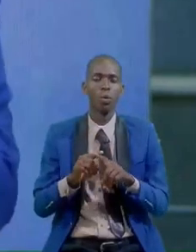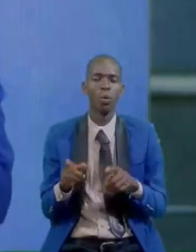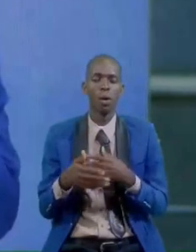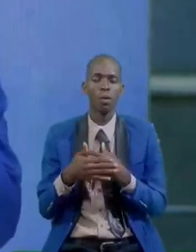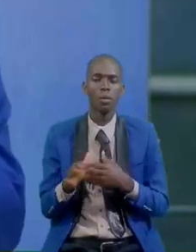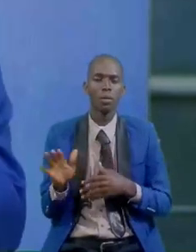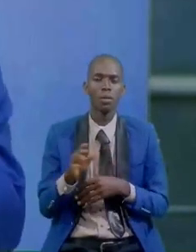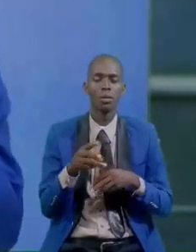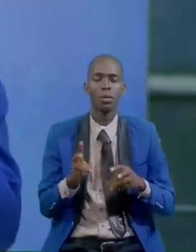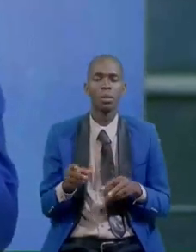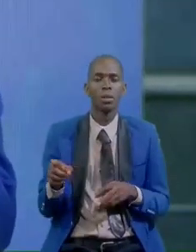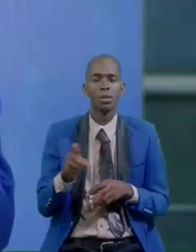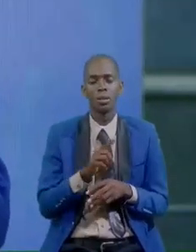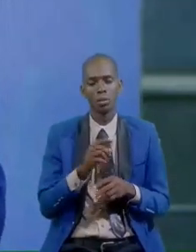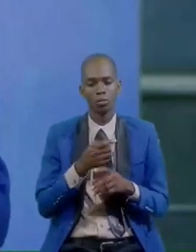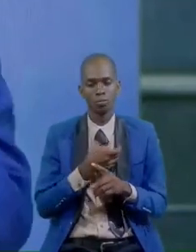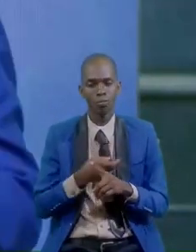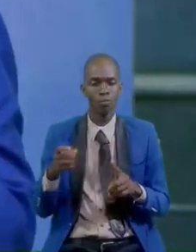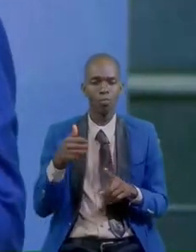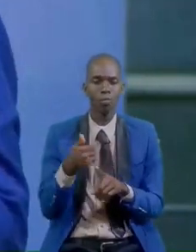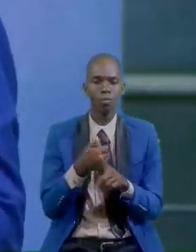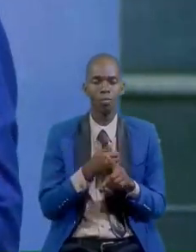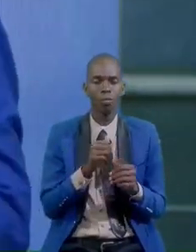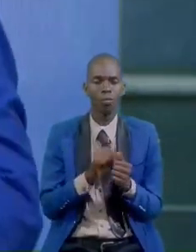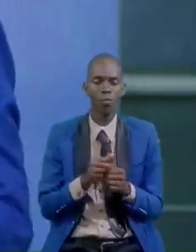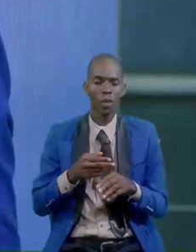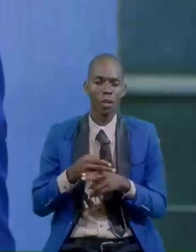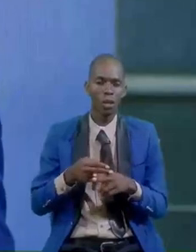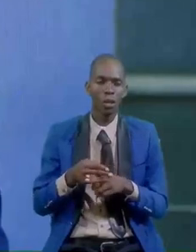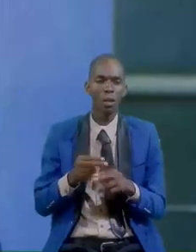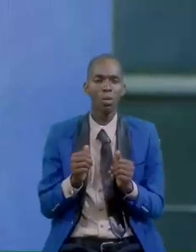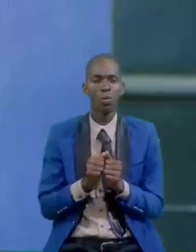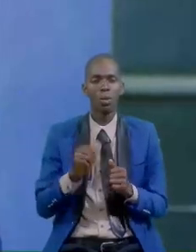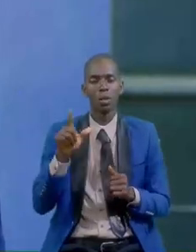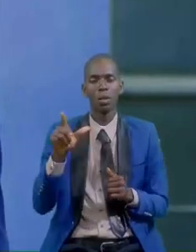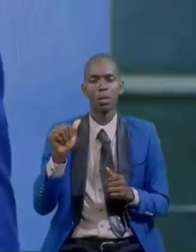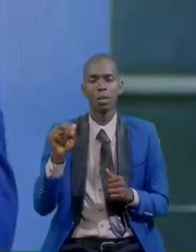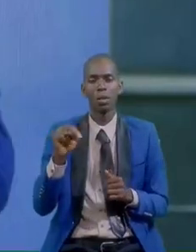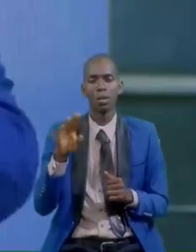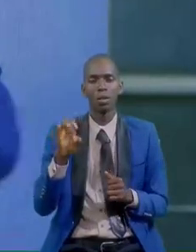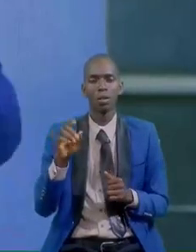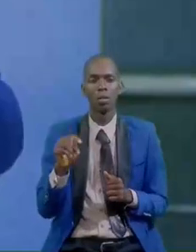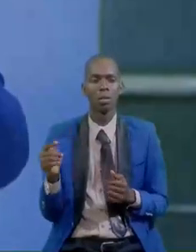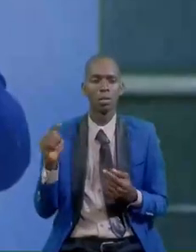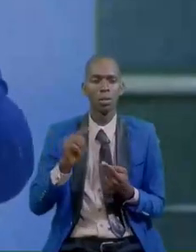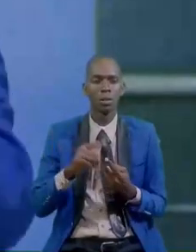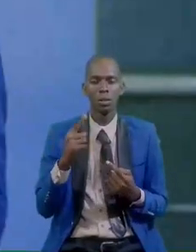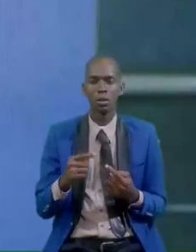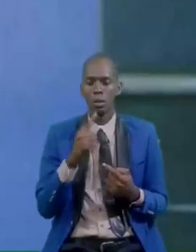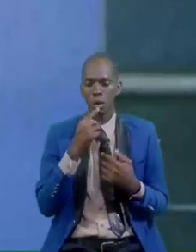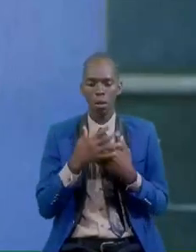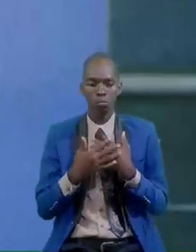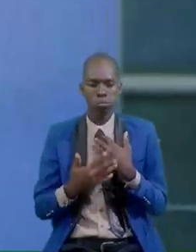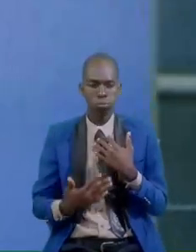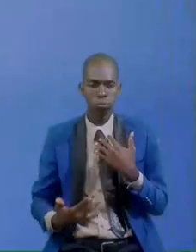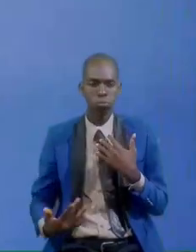selon leur coutume, il se fit des incisions avec des épées, avec des lances, jusqu'à ce que le sang coula sur